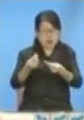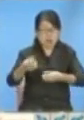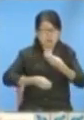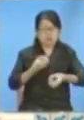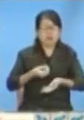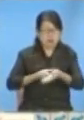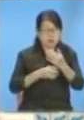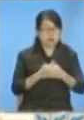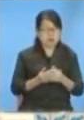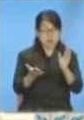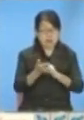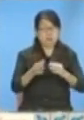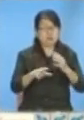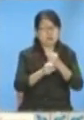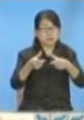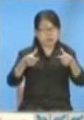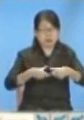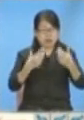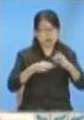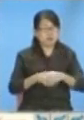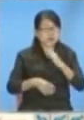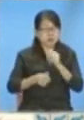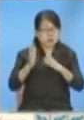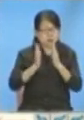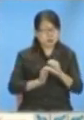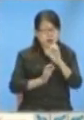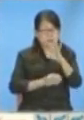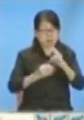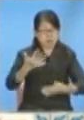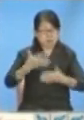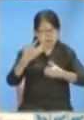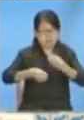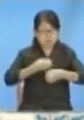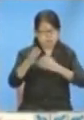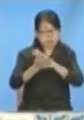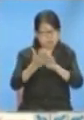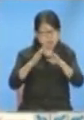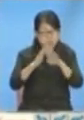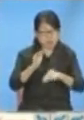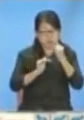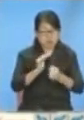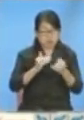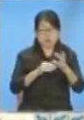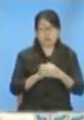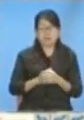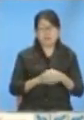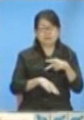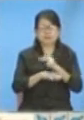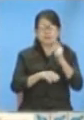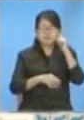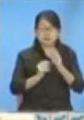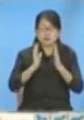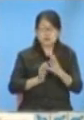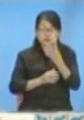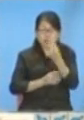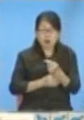เพราะระบุอยู่ในรายงานแล้วเมื่อเขาได้แสดงความคิดเห็นแล้วท่านประธานจะให้แสดงความคิดเห็นจำนวนกี่คน